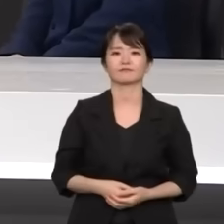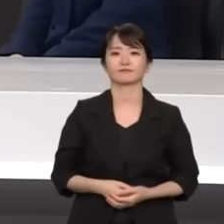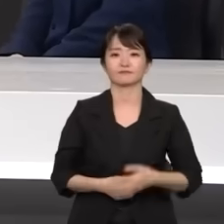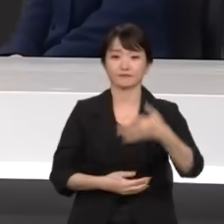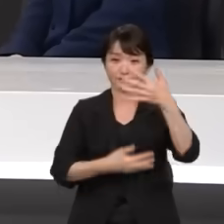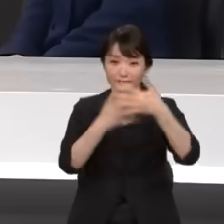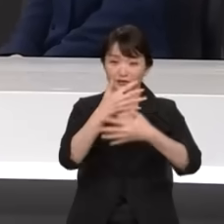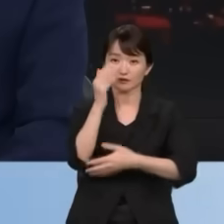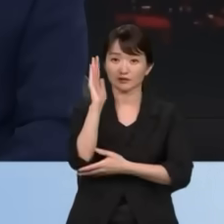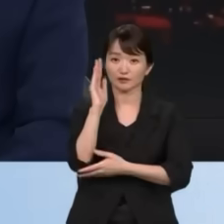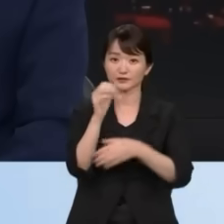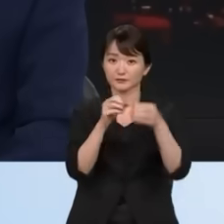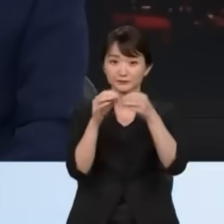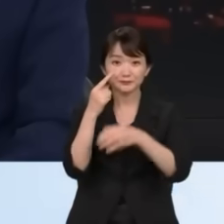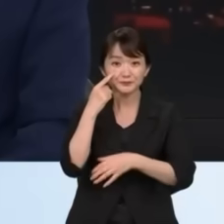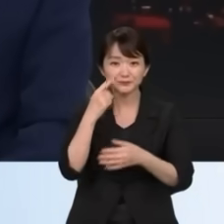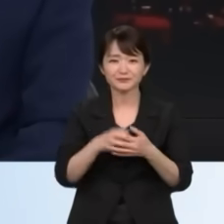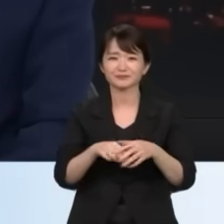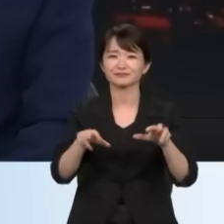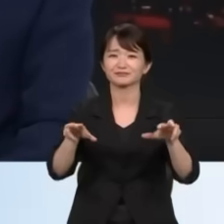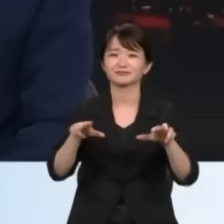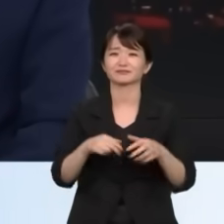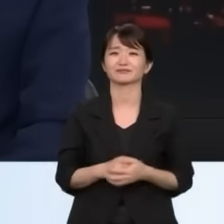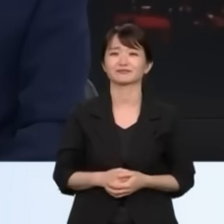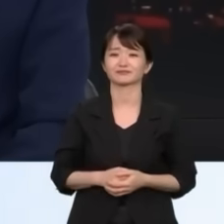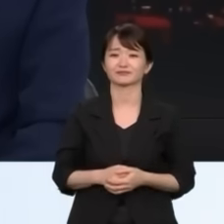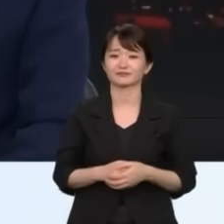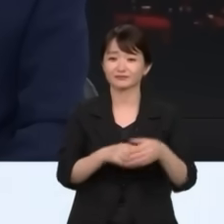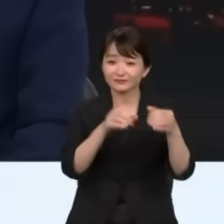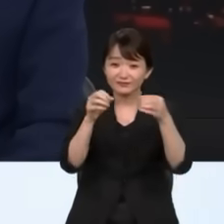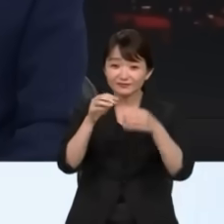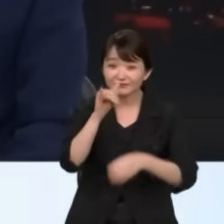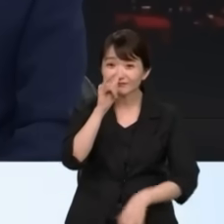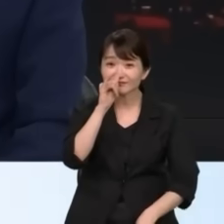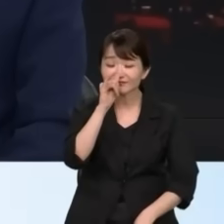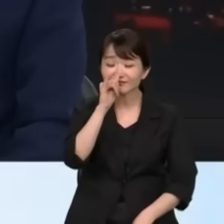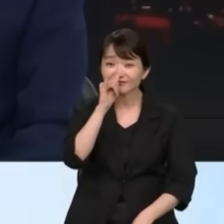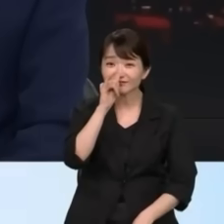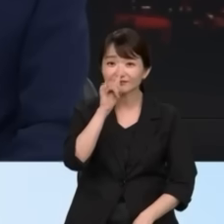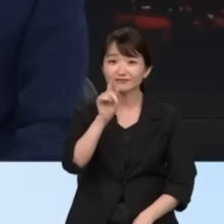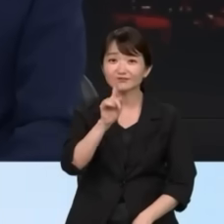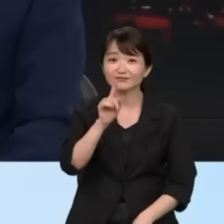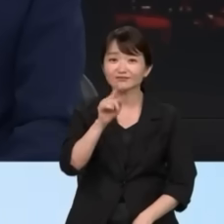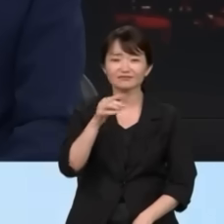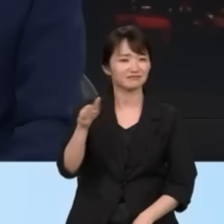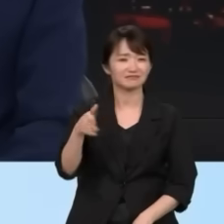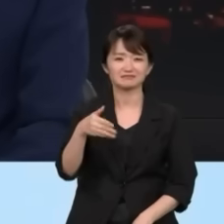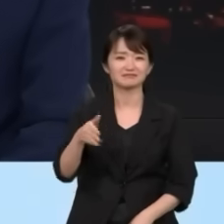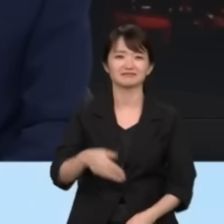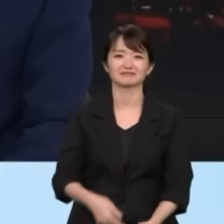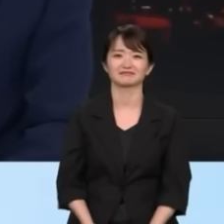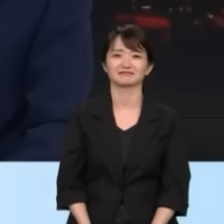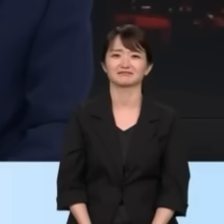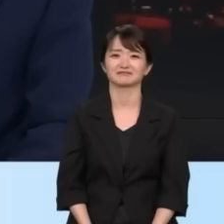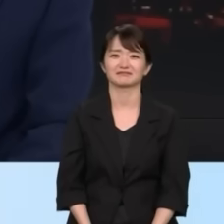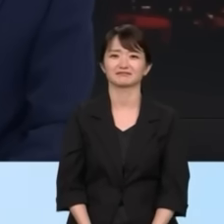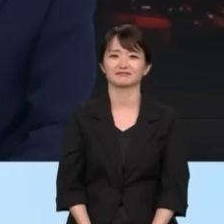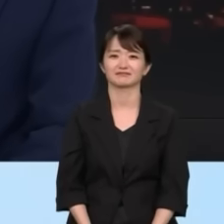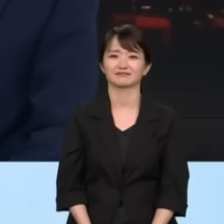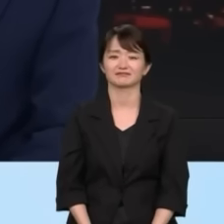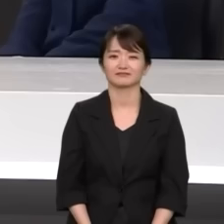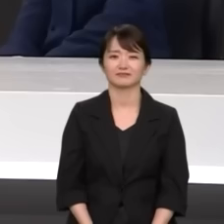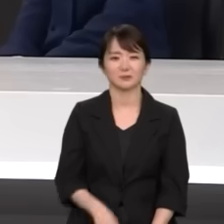좀 해보자면 지금 얘기가 오가고 있는 영화 얘기 같은게 있습니까 없습니다 아직 없습니까네